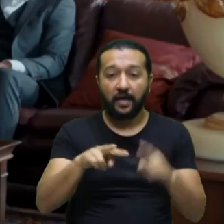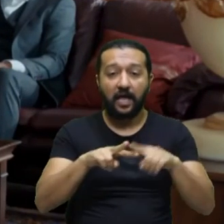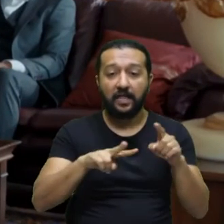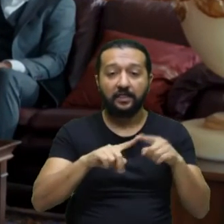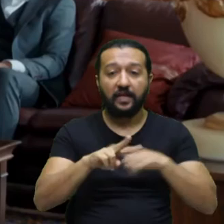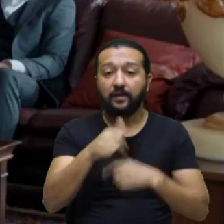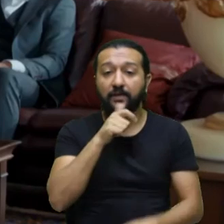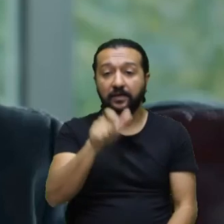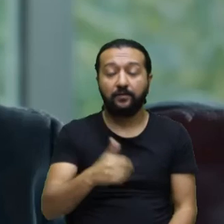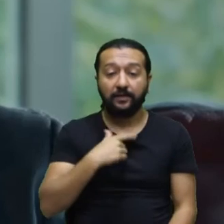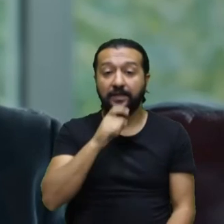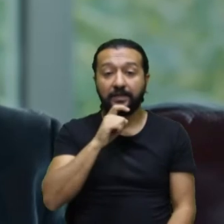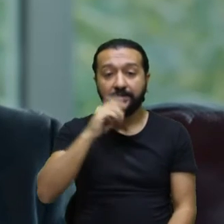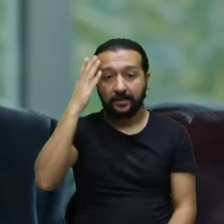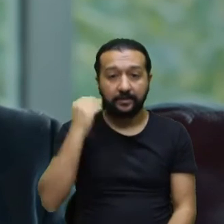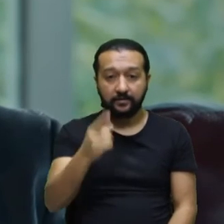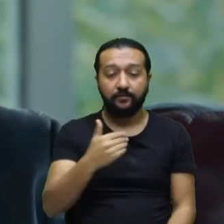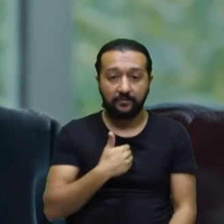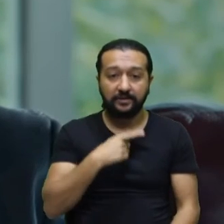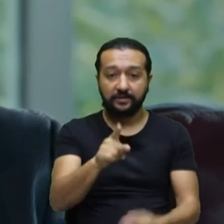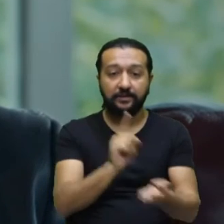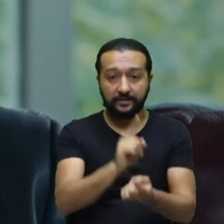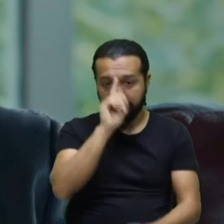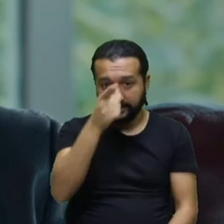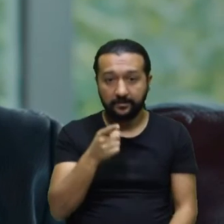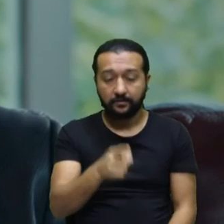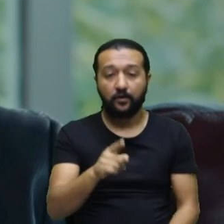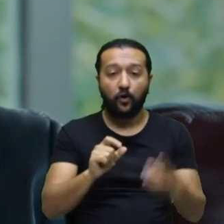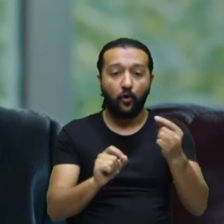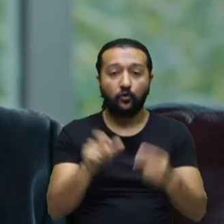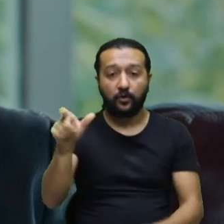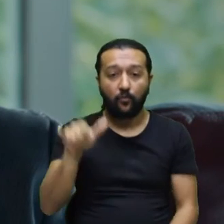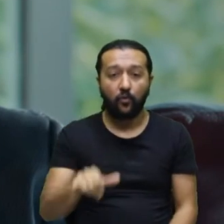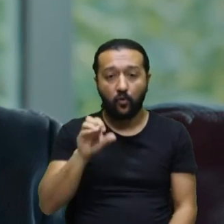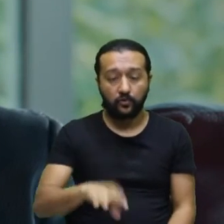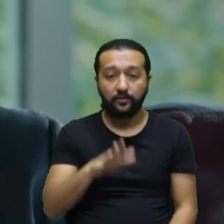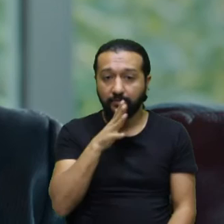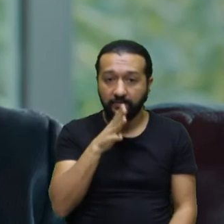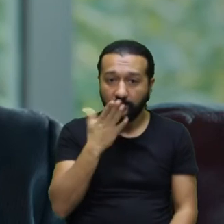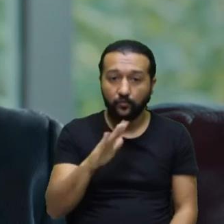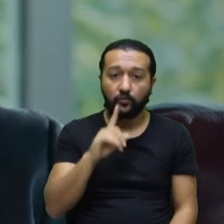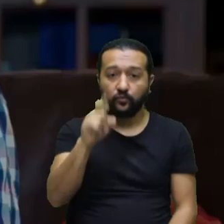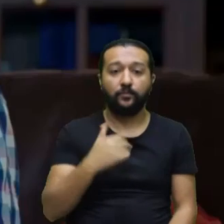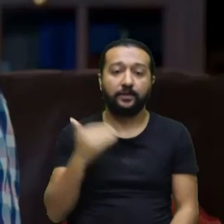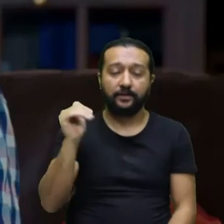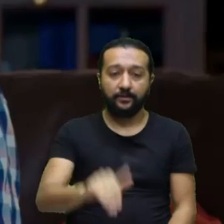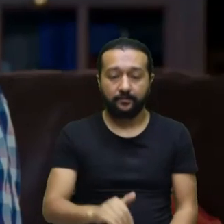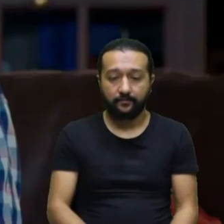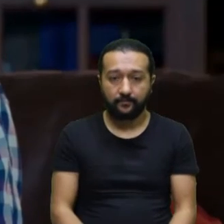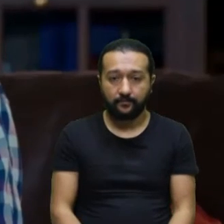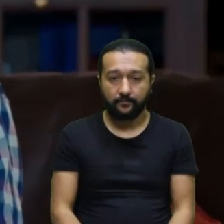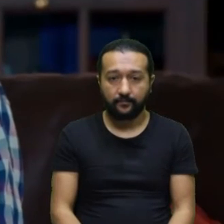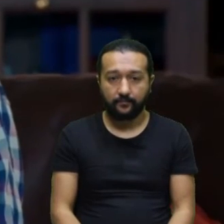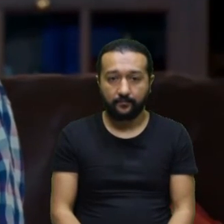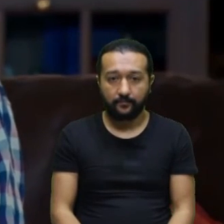Altay Bey, beni çok yanlış anladınız. Ben size sadece Öktem Hoca hakkında bir bilginiz var mı diye sormaya gelmiştim.